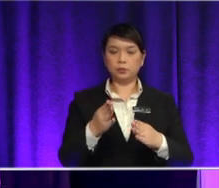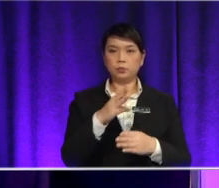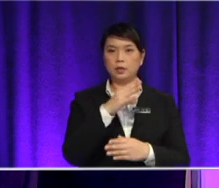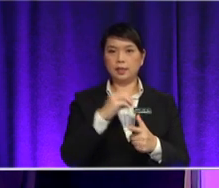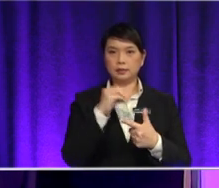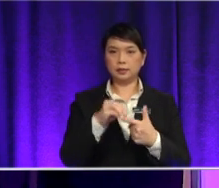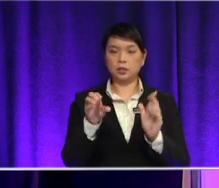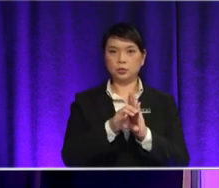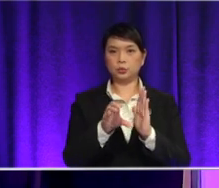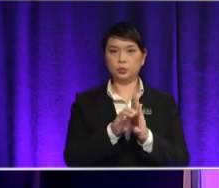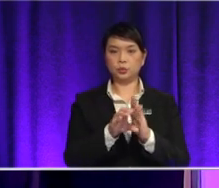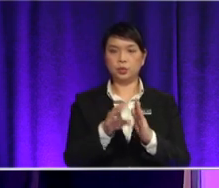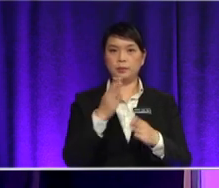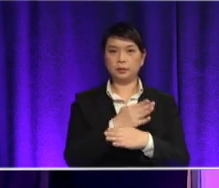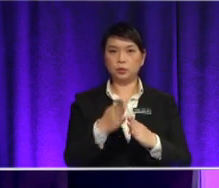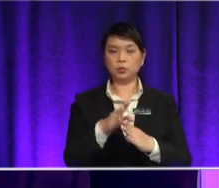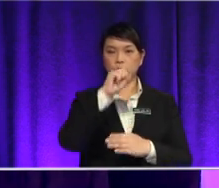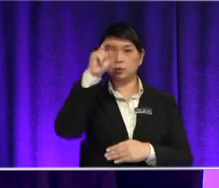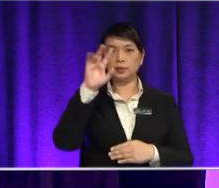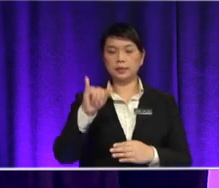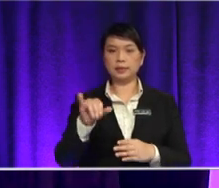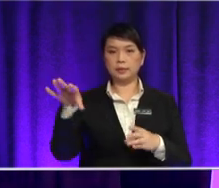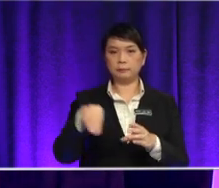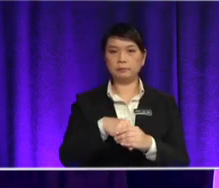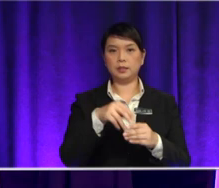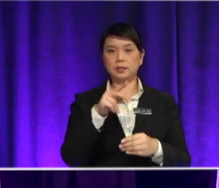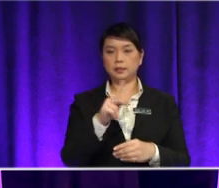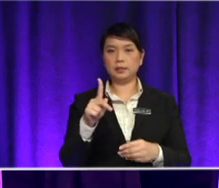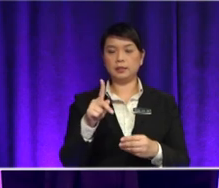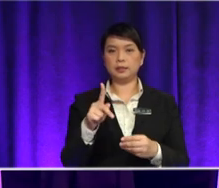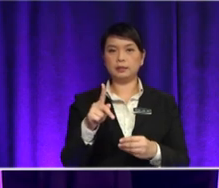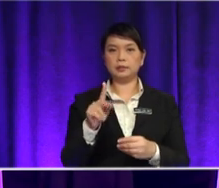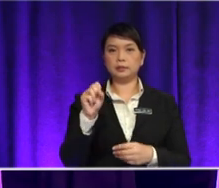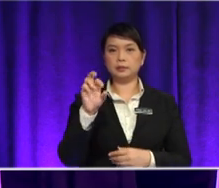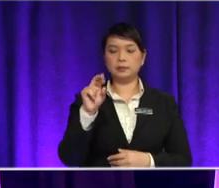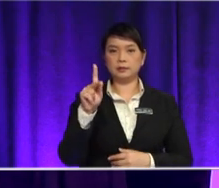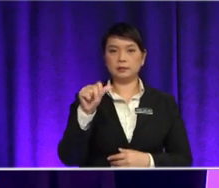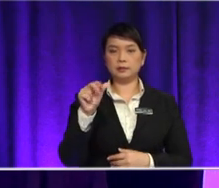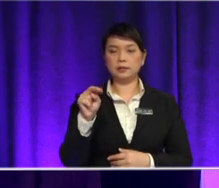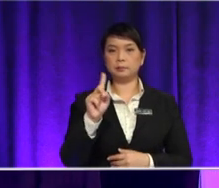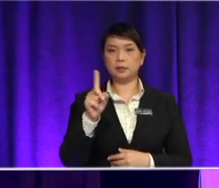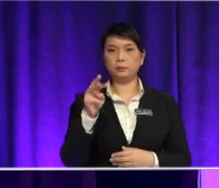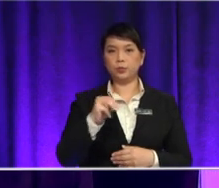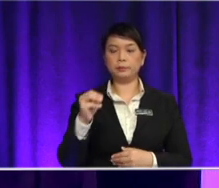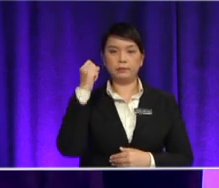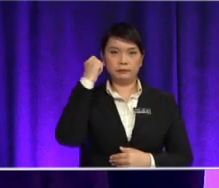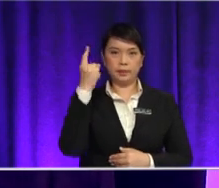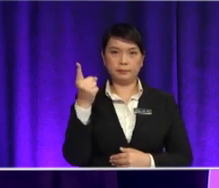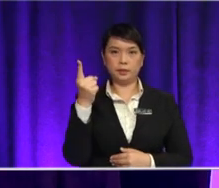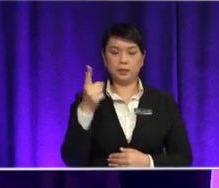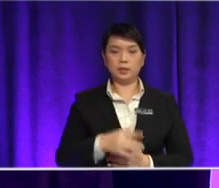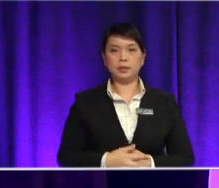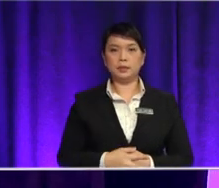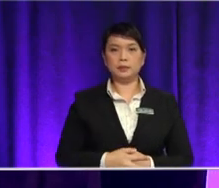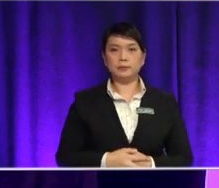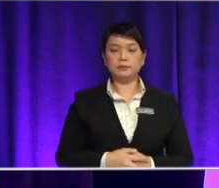contoh bentuk soalan yang melibatkan taburan serakan. Baik. Di mana murid memahami bentuk taburan tersebut. Saya rasa